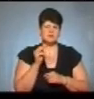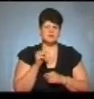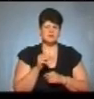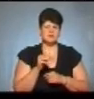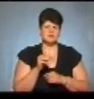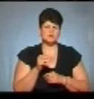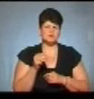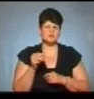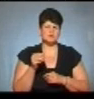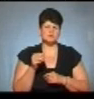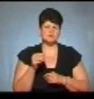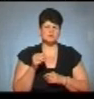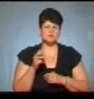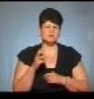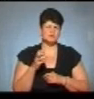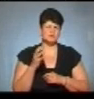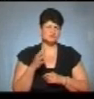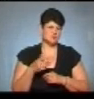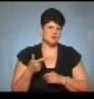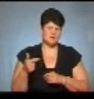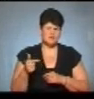за гарячу воду.